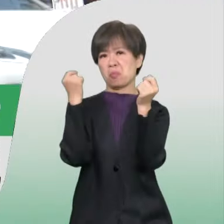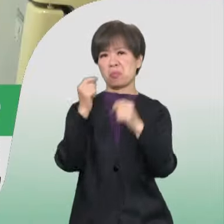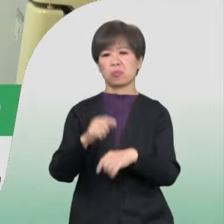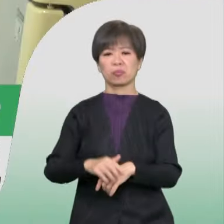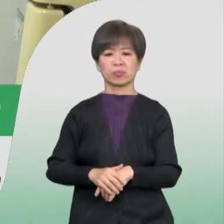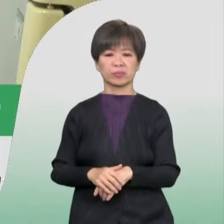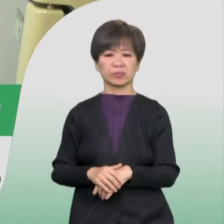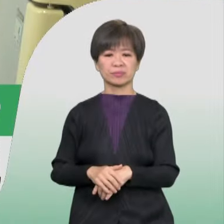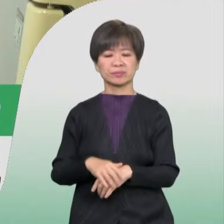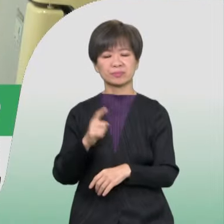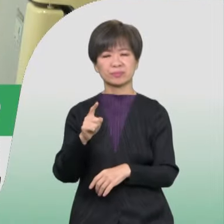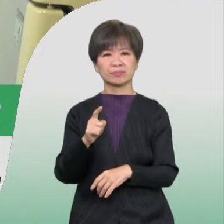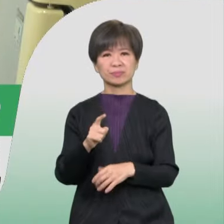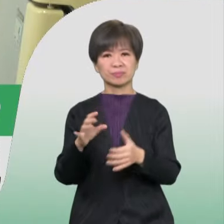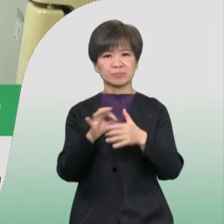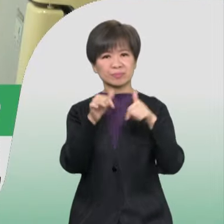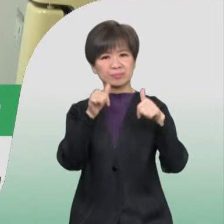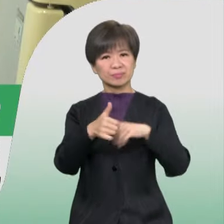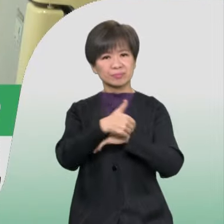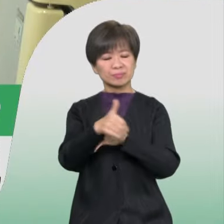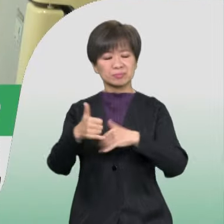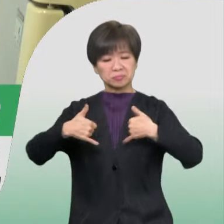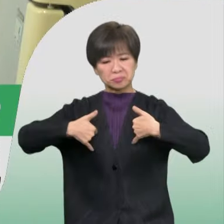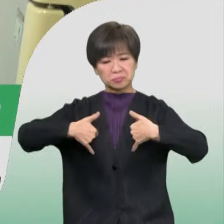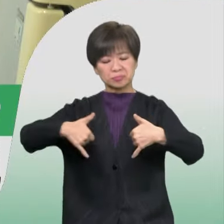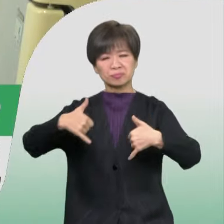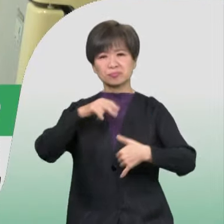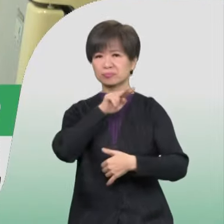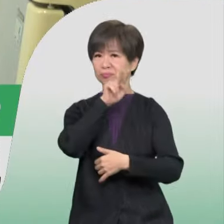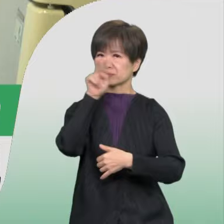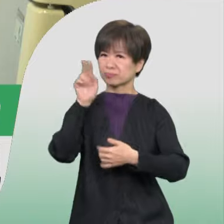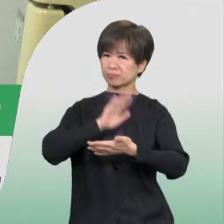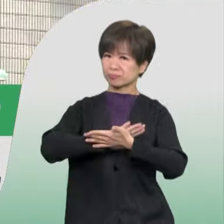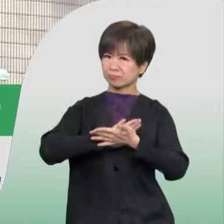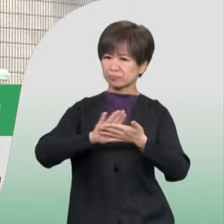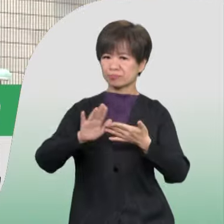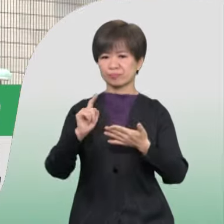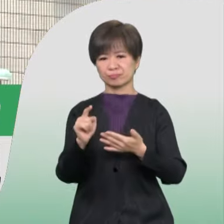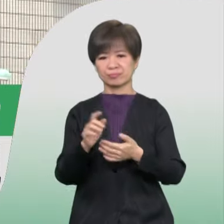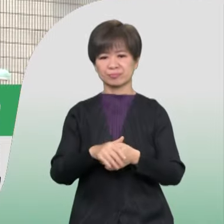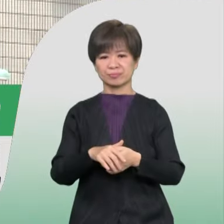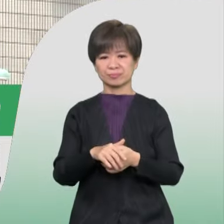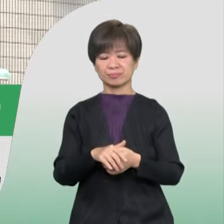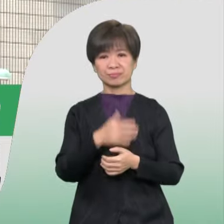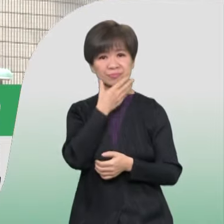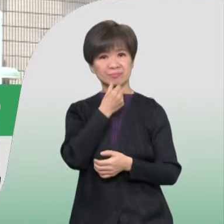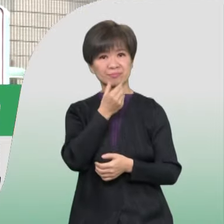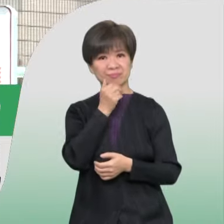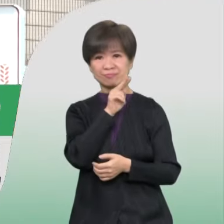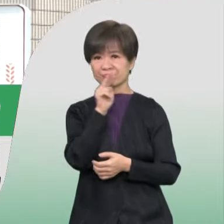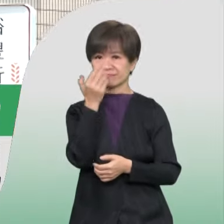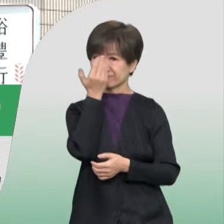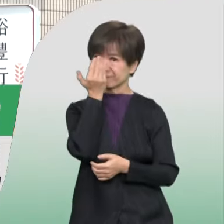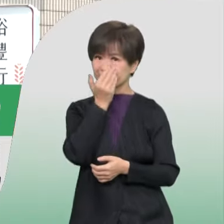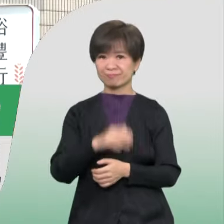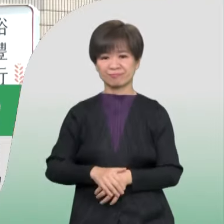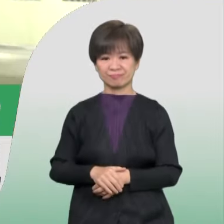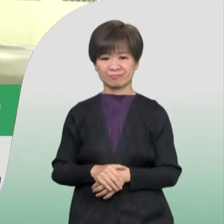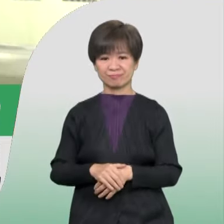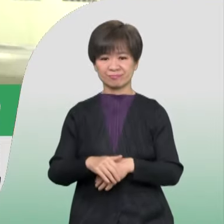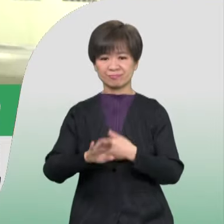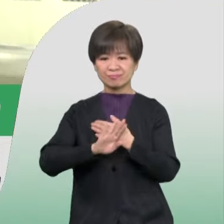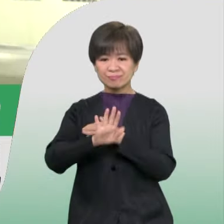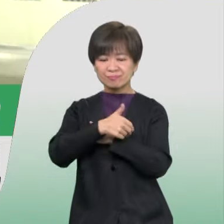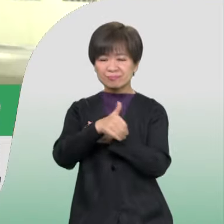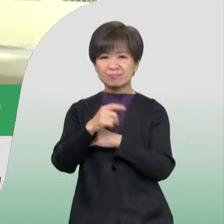那让关西镇其实整体的道路都非常的看起来整洁，而且非常的市容也都非常的好看，非常美好。 其他乡镇可能会